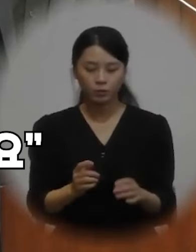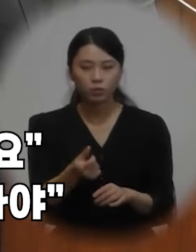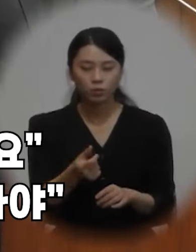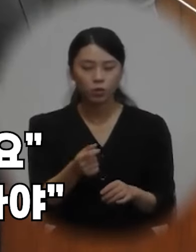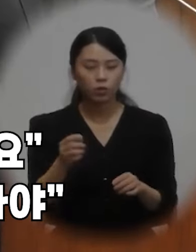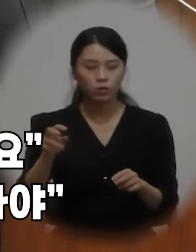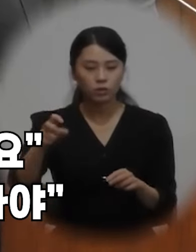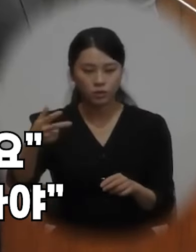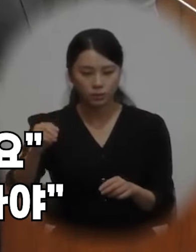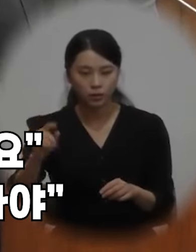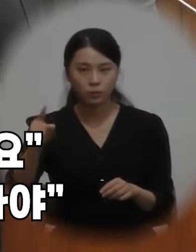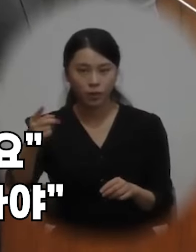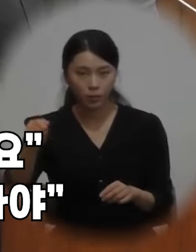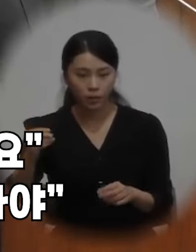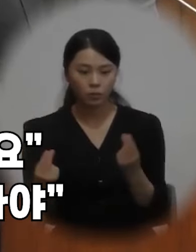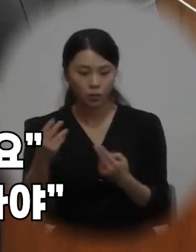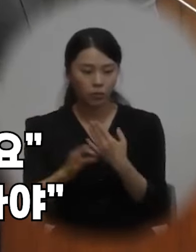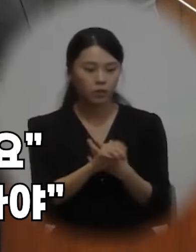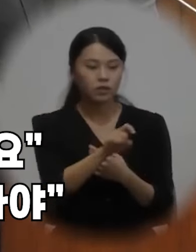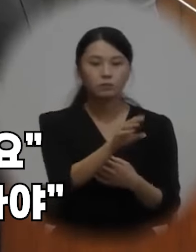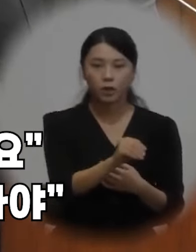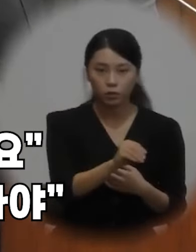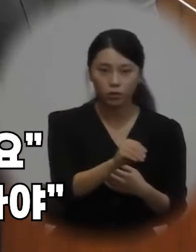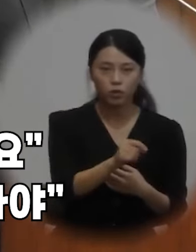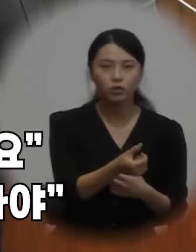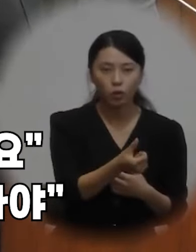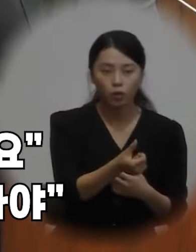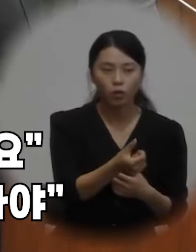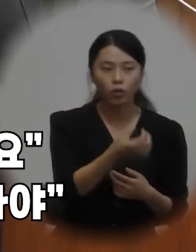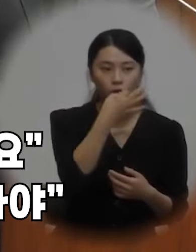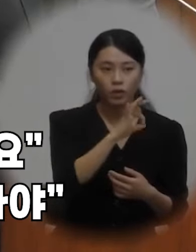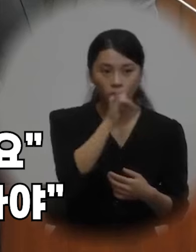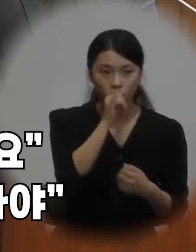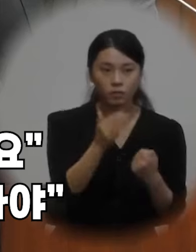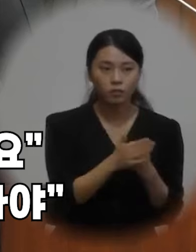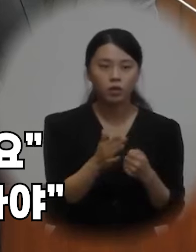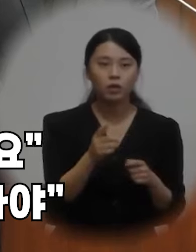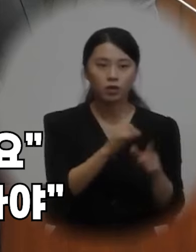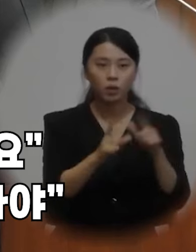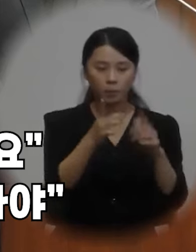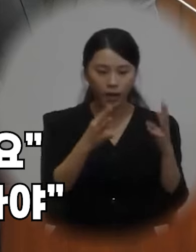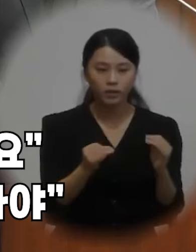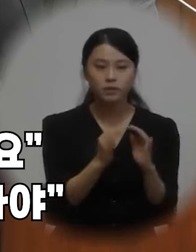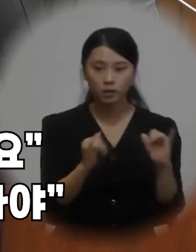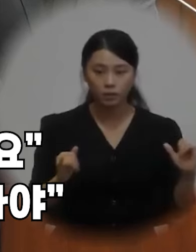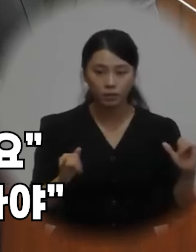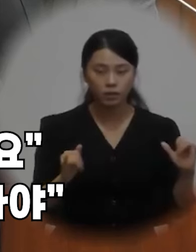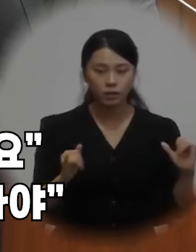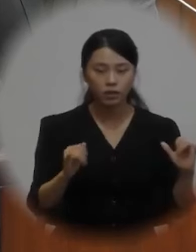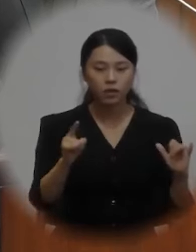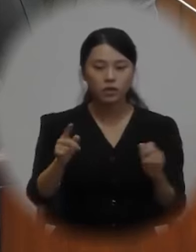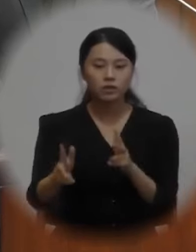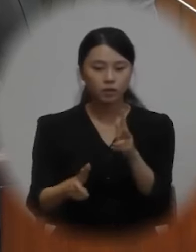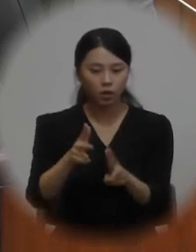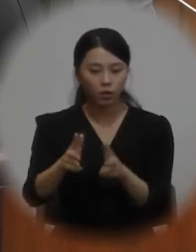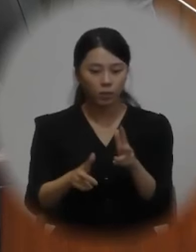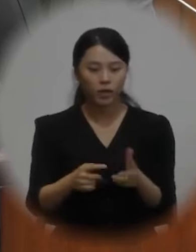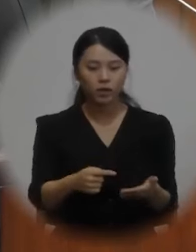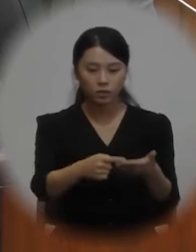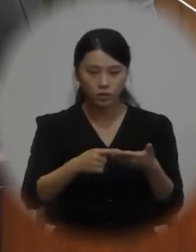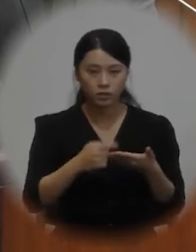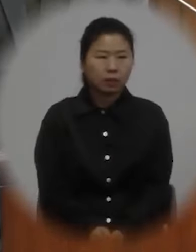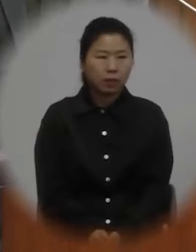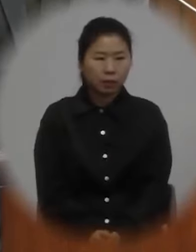생각합니다. 조금 더 많은 사람들이 혜택을 받을 수 있도록 하는 것을 좀 하려고 그러면 조금 더 많이 이 사업을 할수 있도록 의원님들이